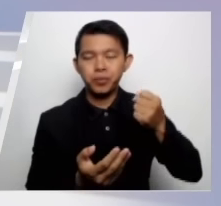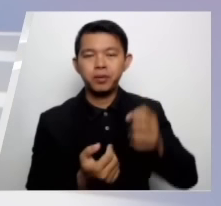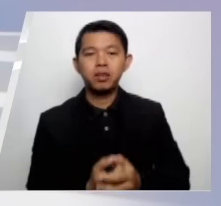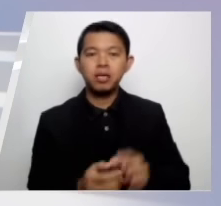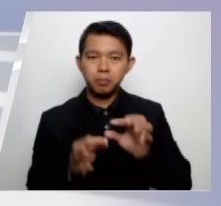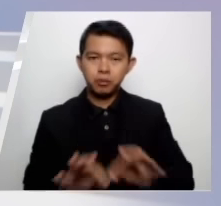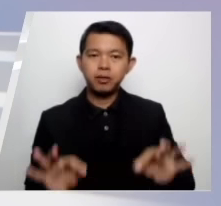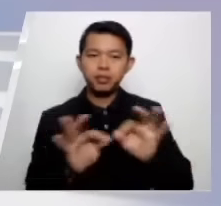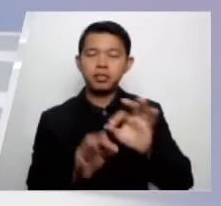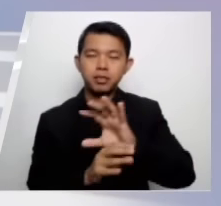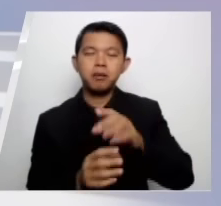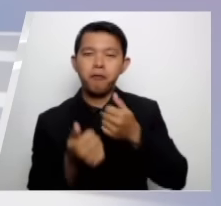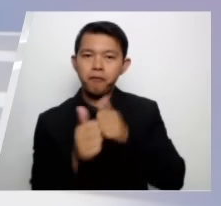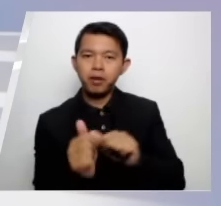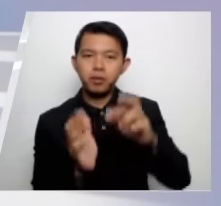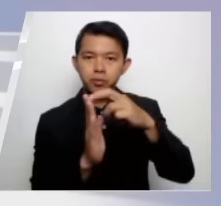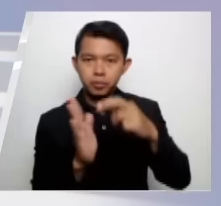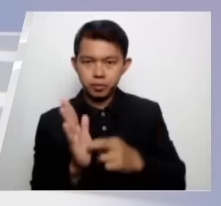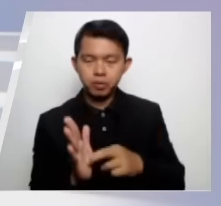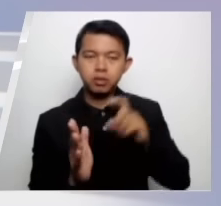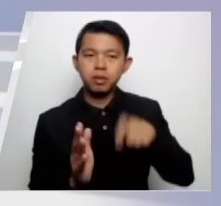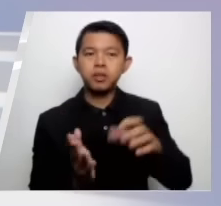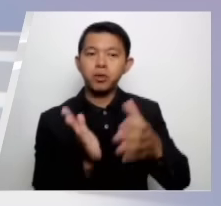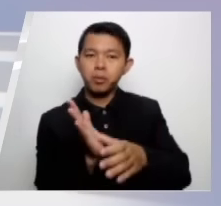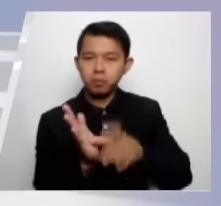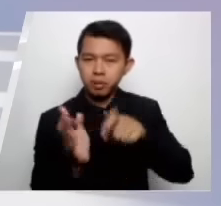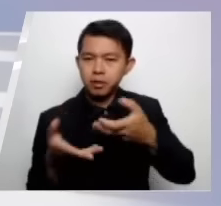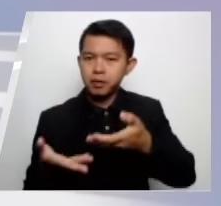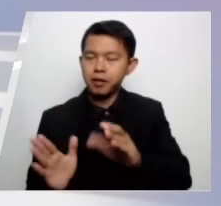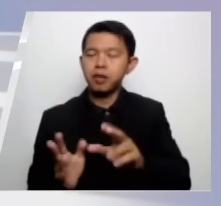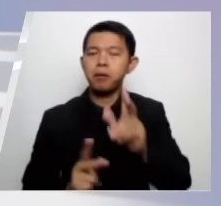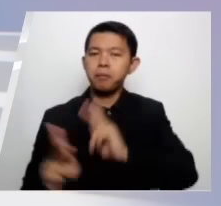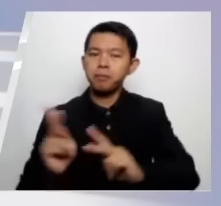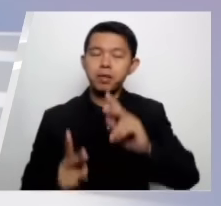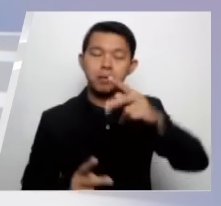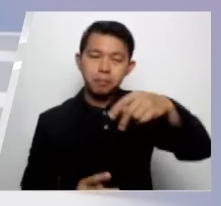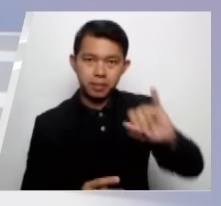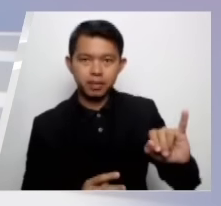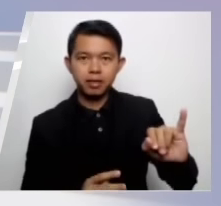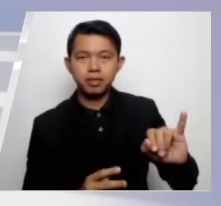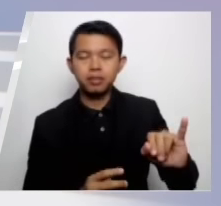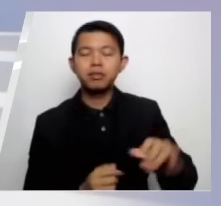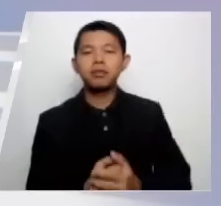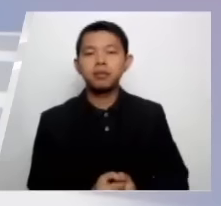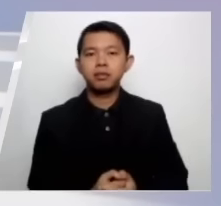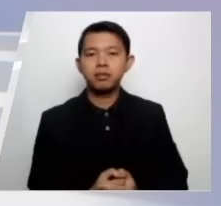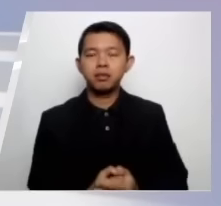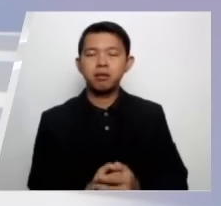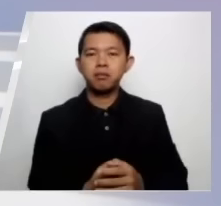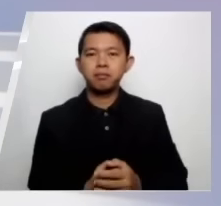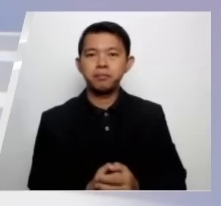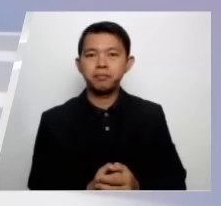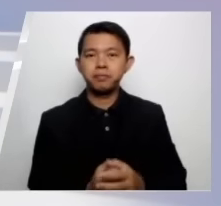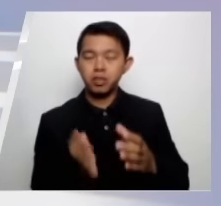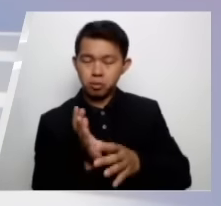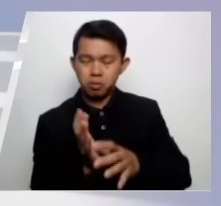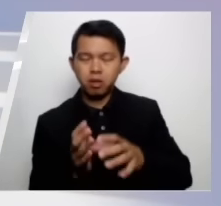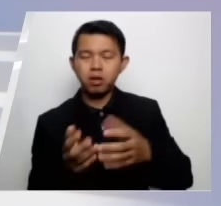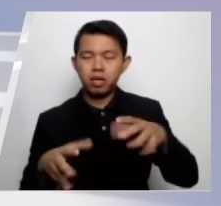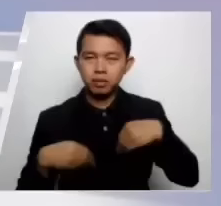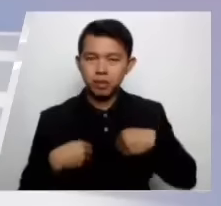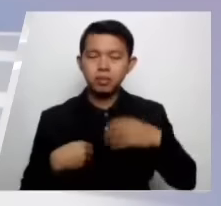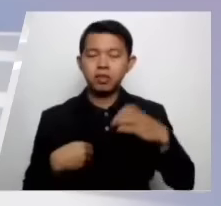dapat payagan ng COMELEC ang People's Initiative. Welcome naman sa ilang senador ang hakbang ng COMELEC, pero patuloy pa rin daw ang pagbabantay para protektahan